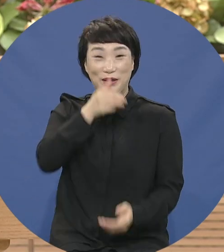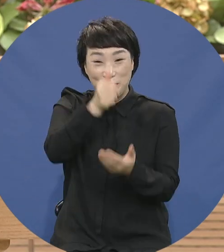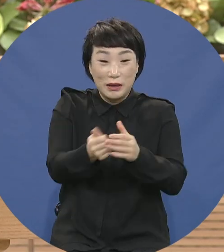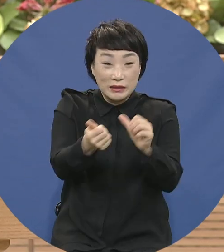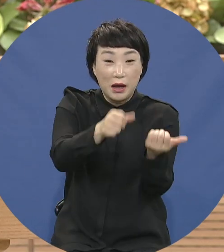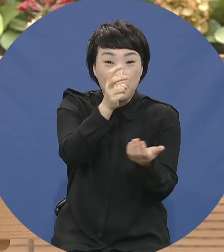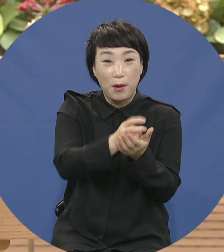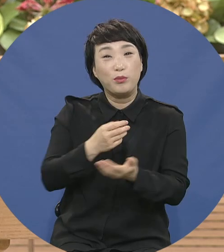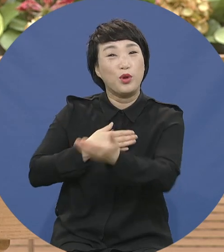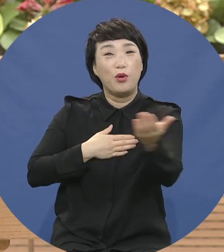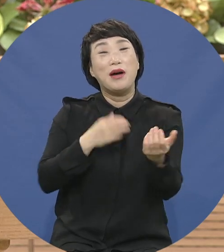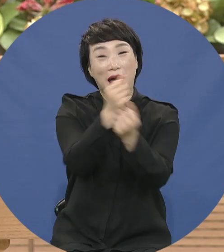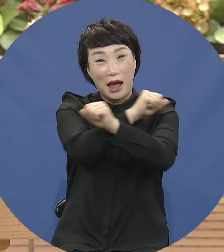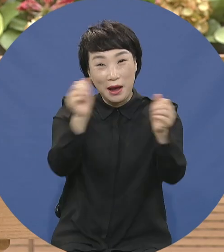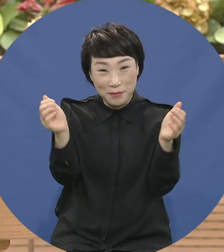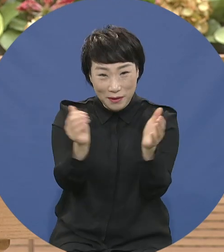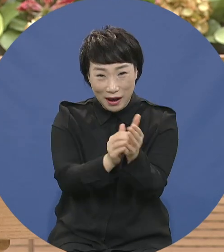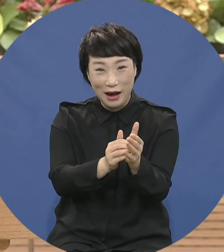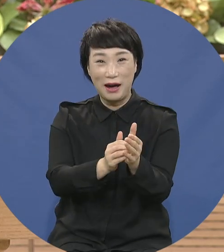법에서 너를